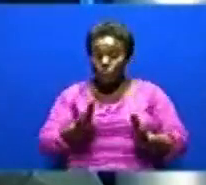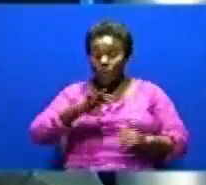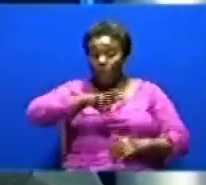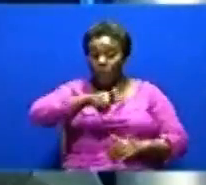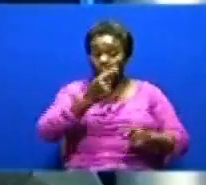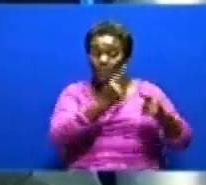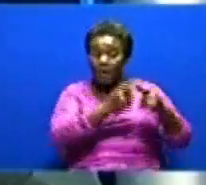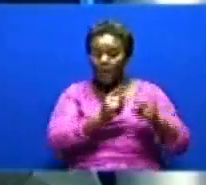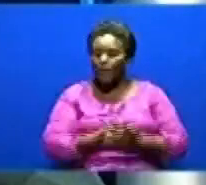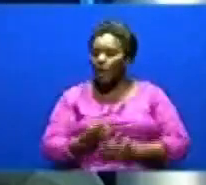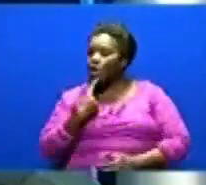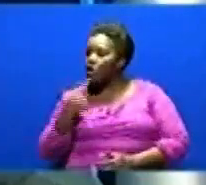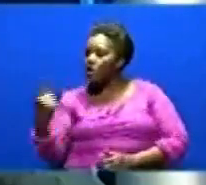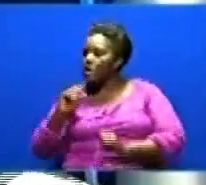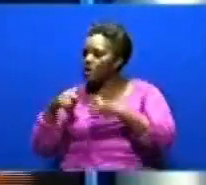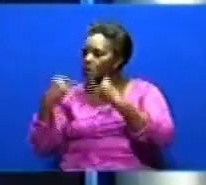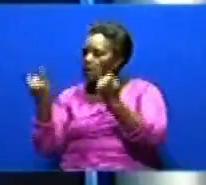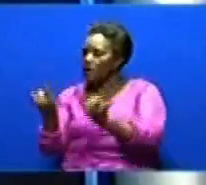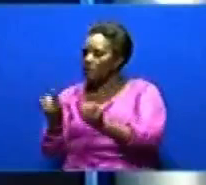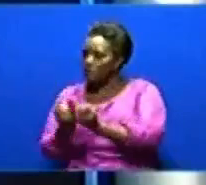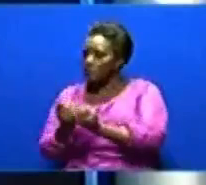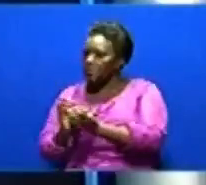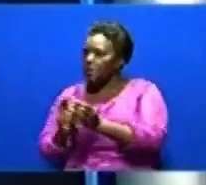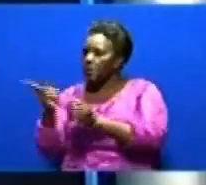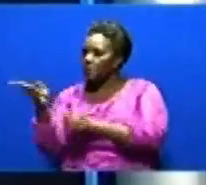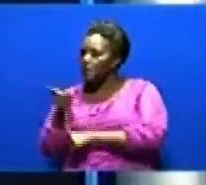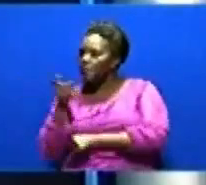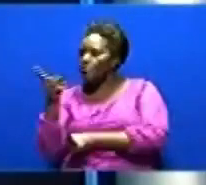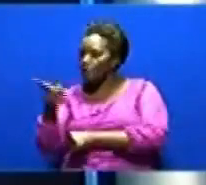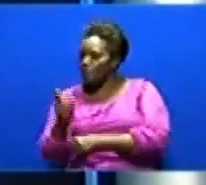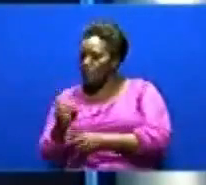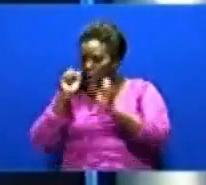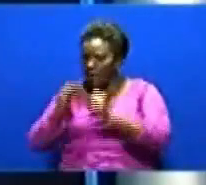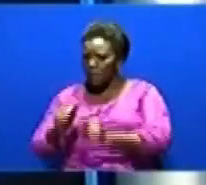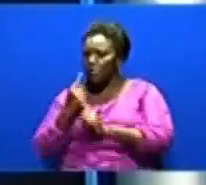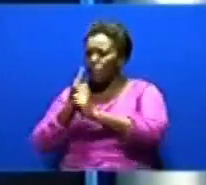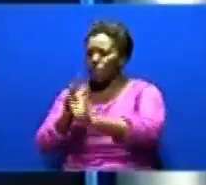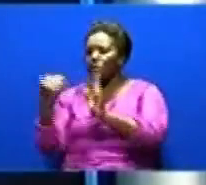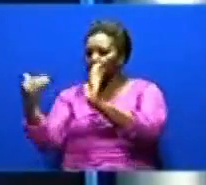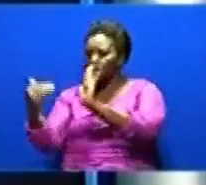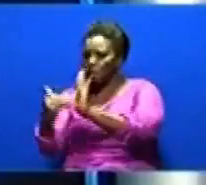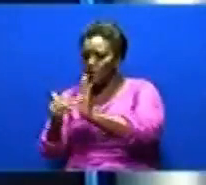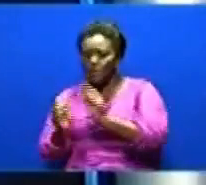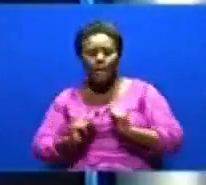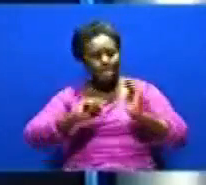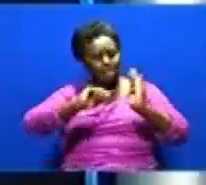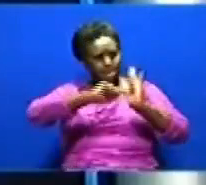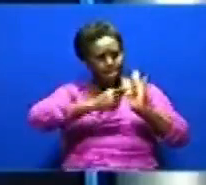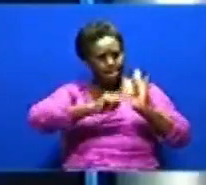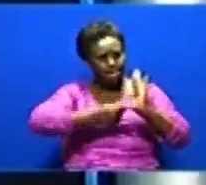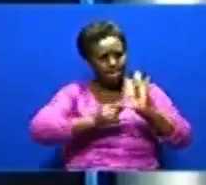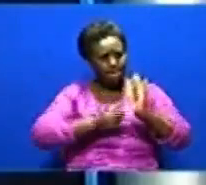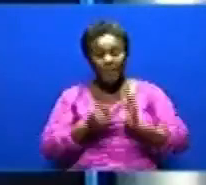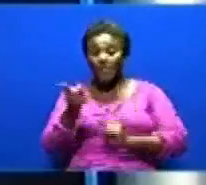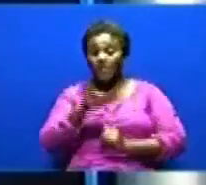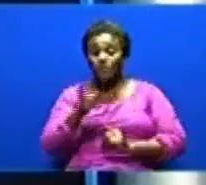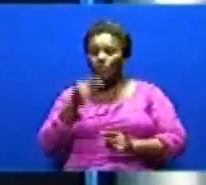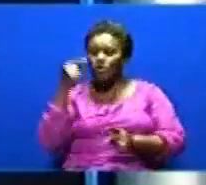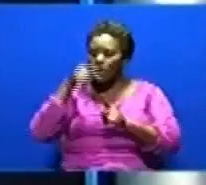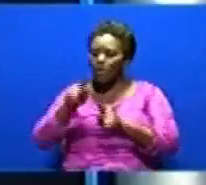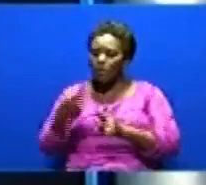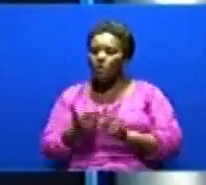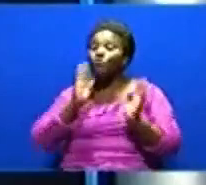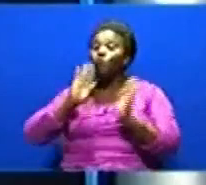taasisi zinazotoa mikopo kwa watumishi mkoani humo kuzingatia sheria na taratibu za mikopo ili kuepuka udanganyifu kwa wateja